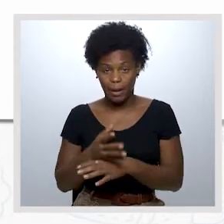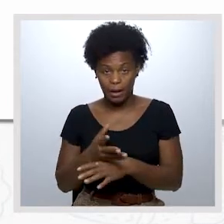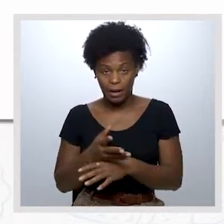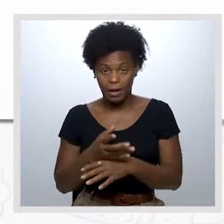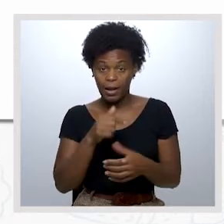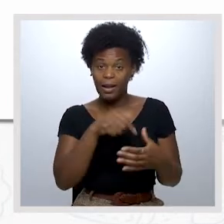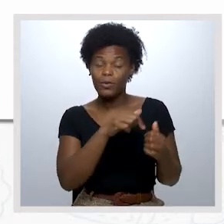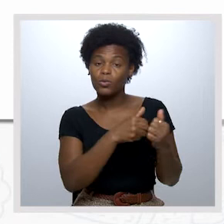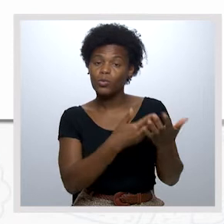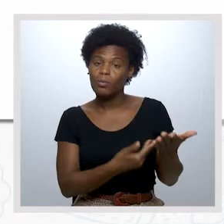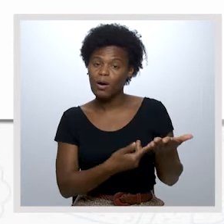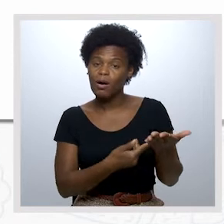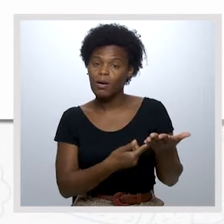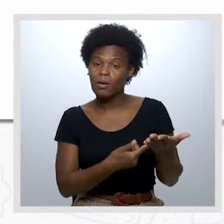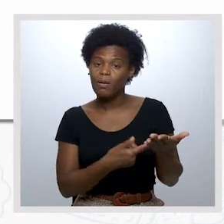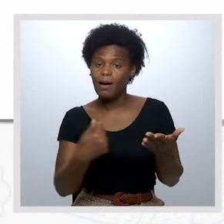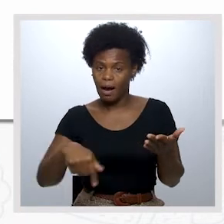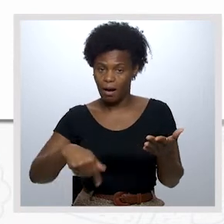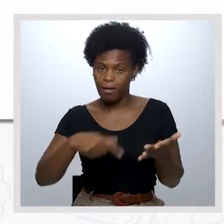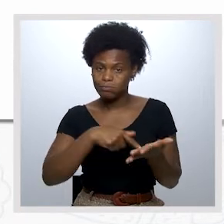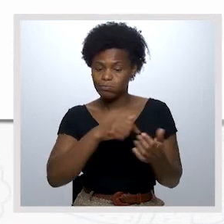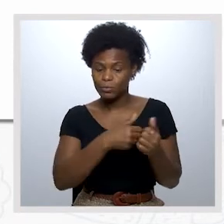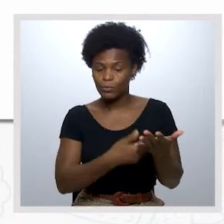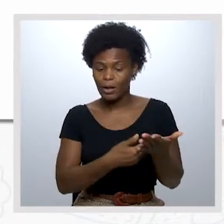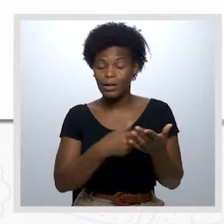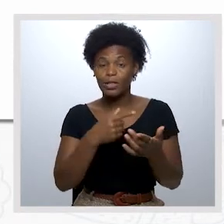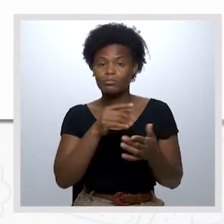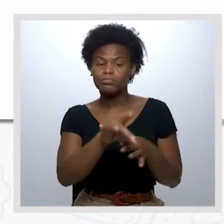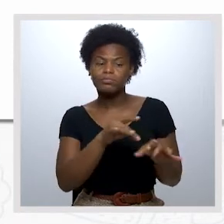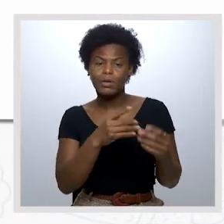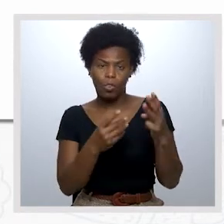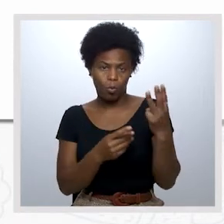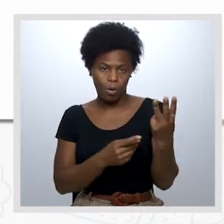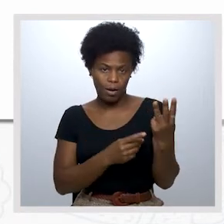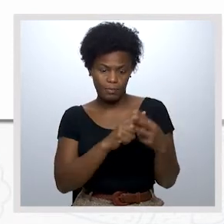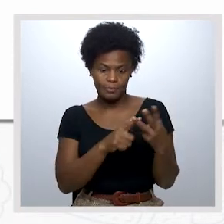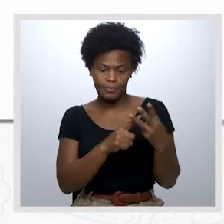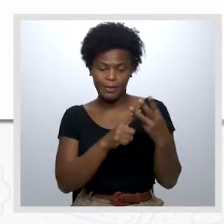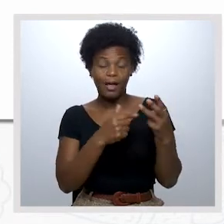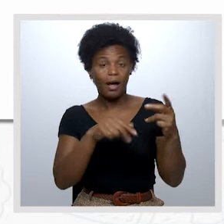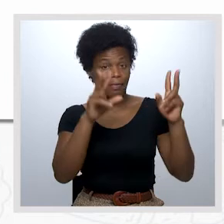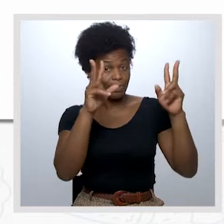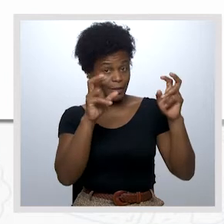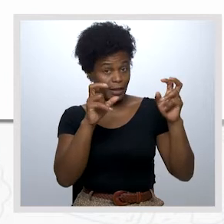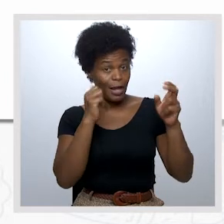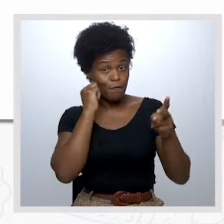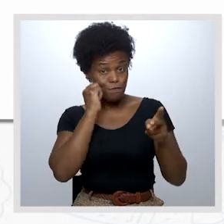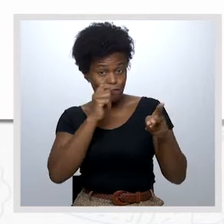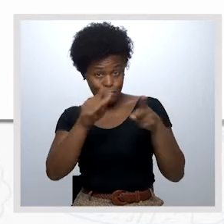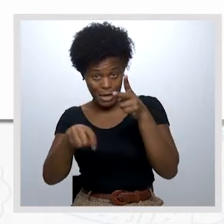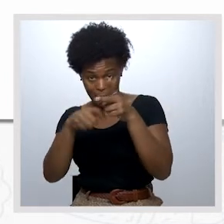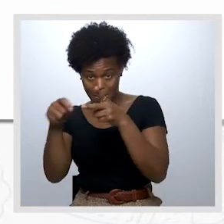le document présente. Vous avez trois options. Des titres de films,